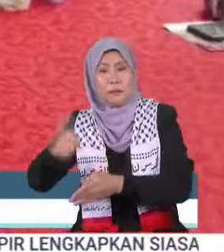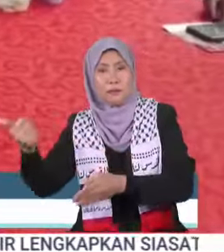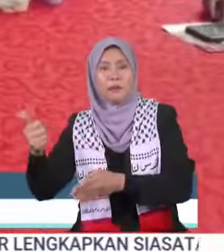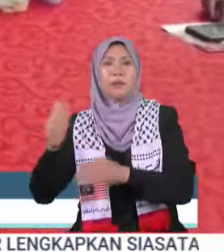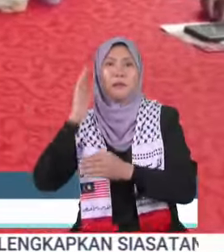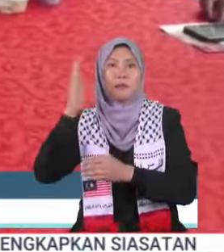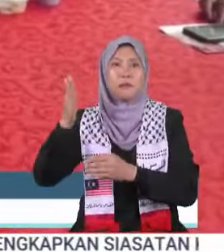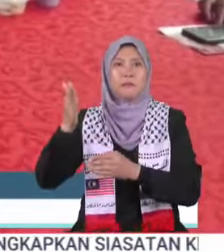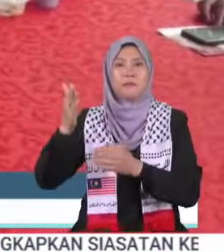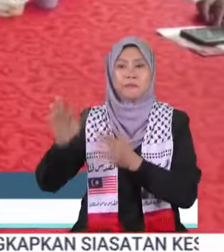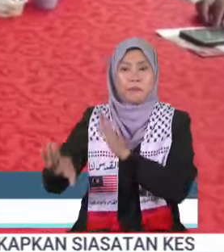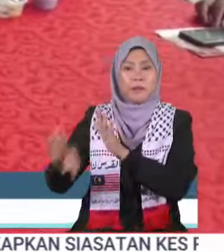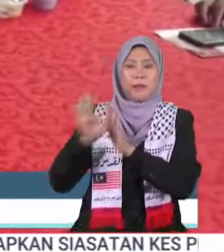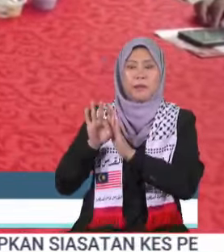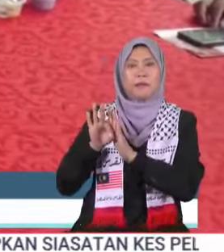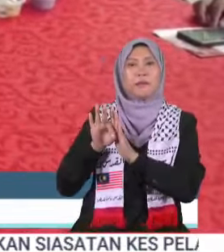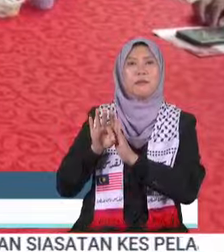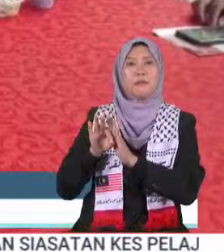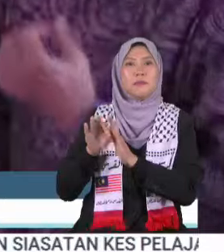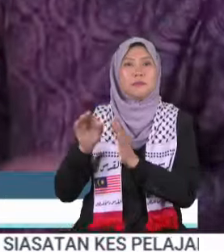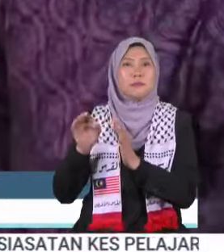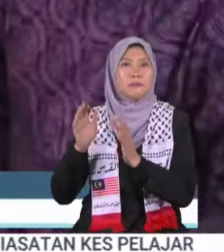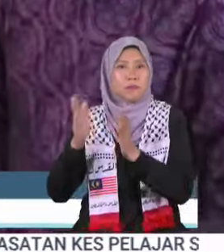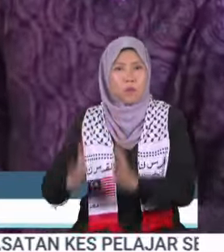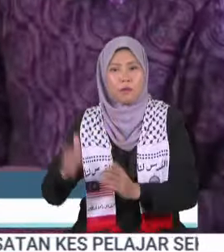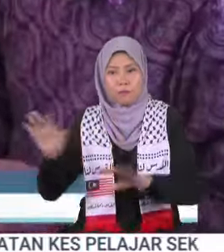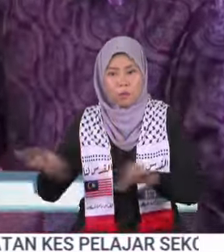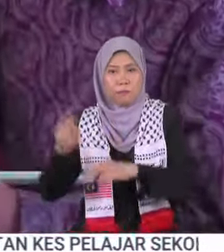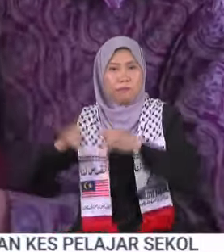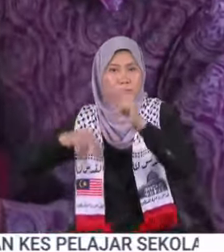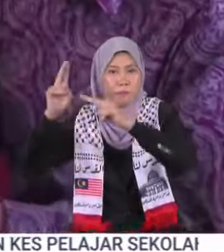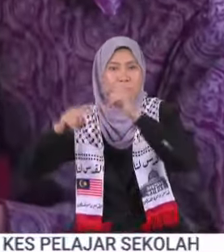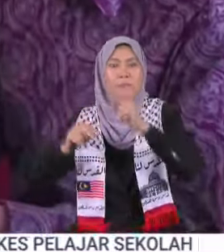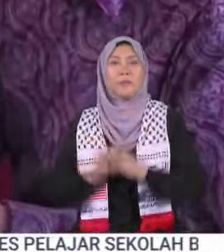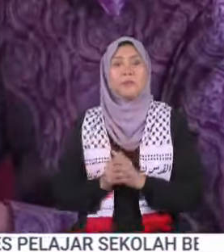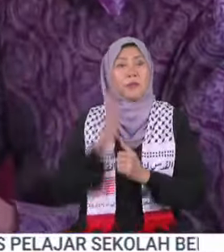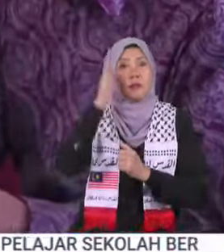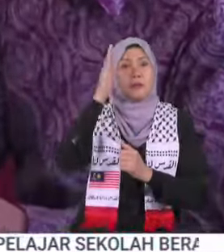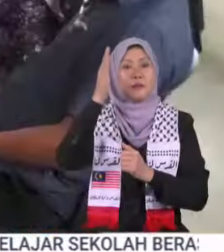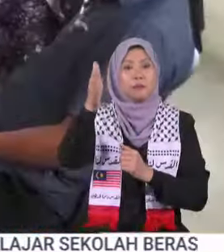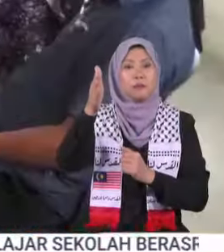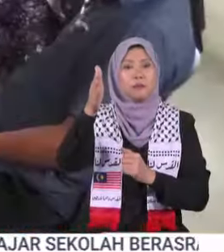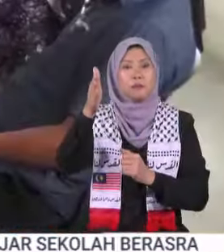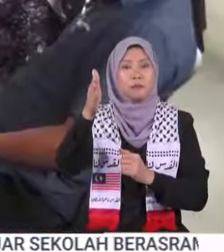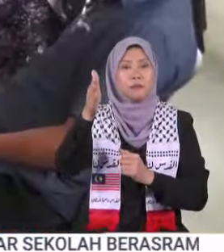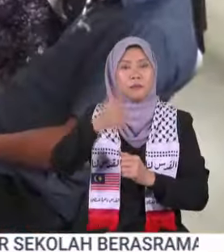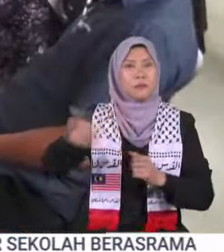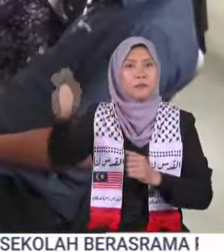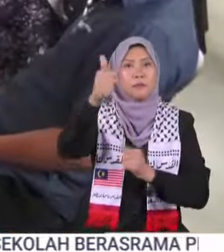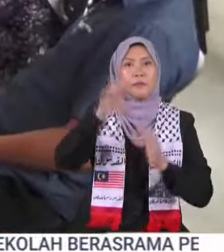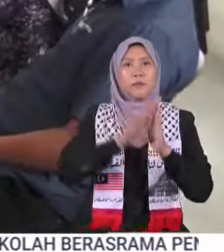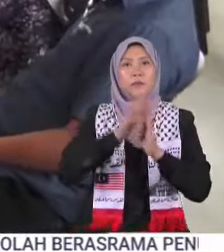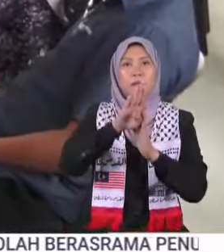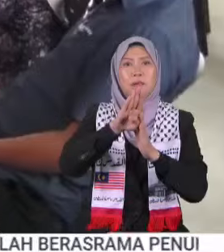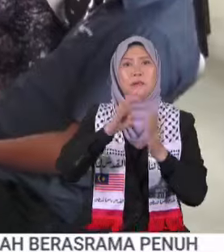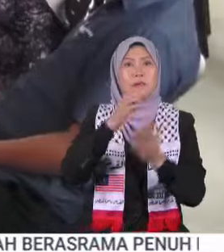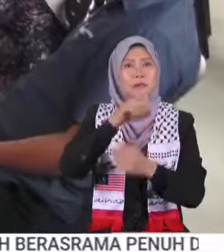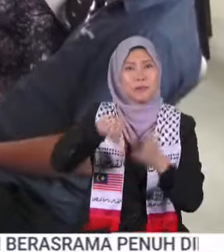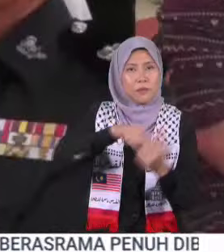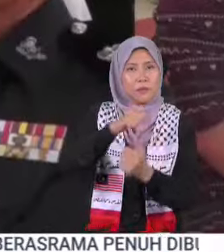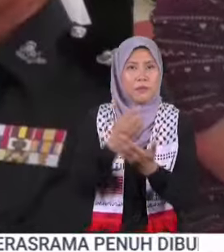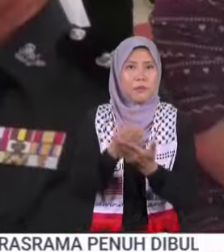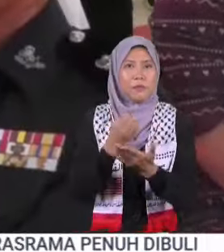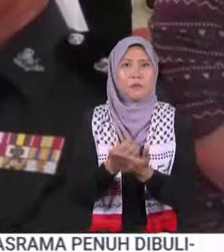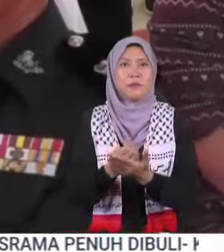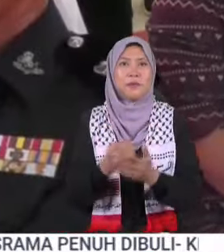pelantikan kontraktor Datuk Dr Ahmad Zahid berharap projek berkenaan akan menjadi game Changer kepada pembangunan sosioekonomi